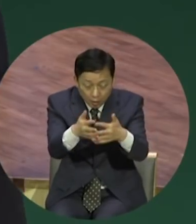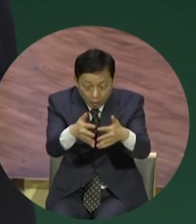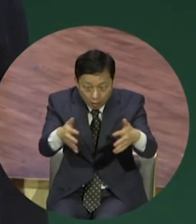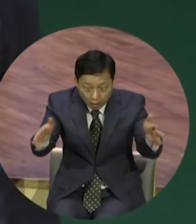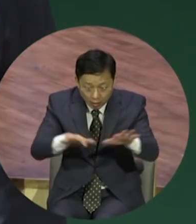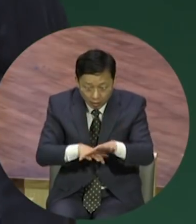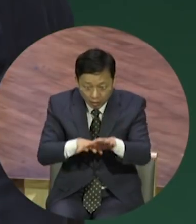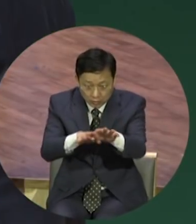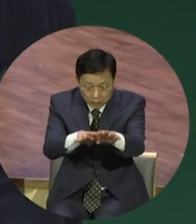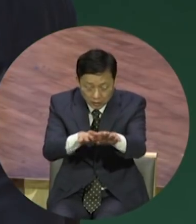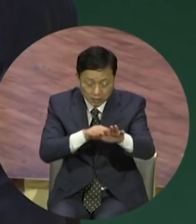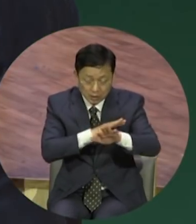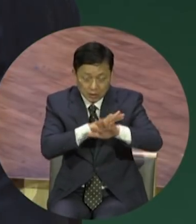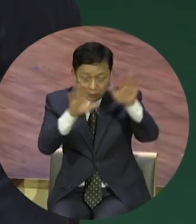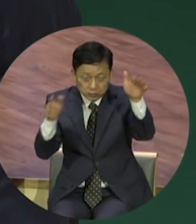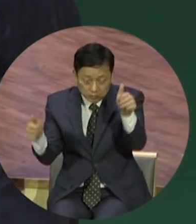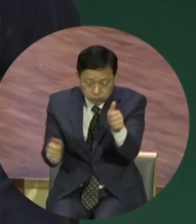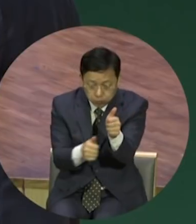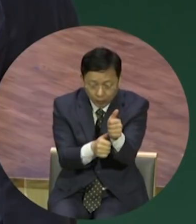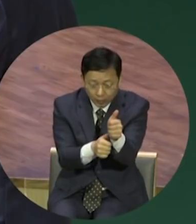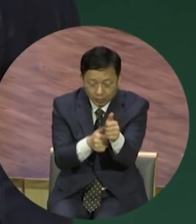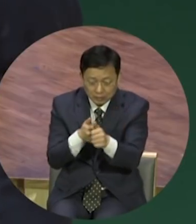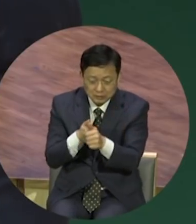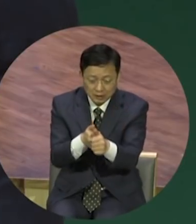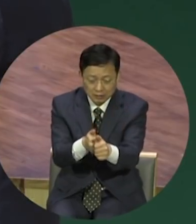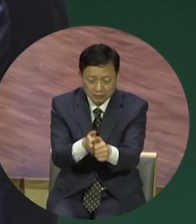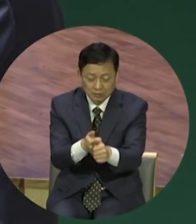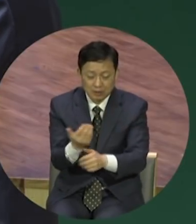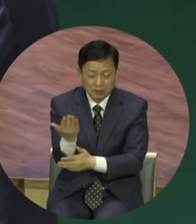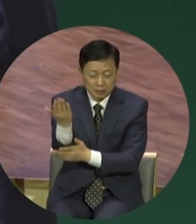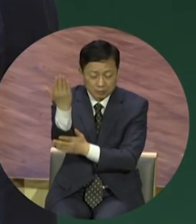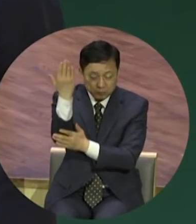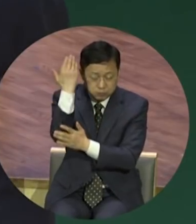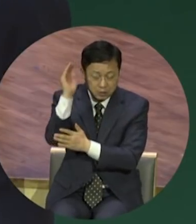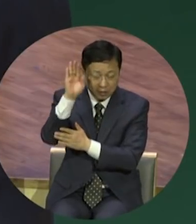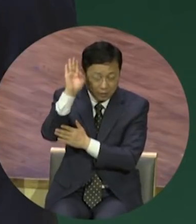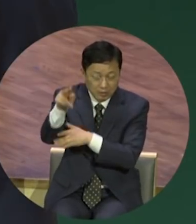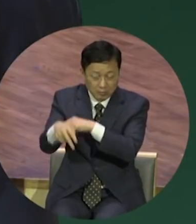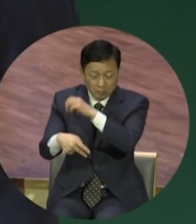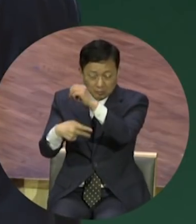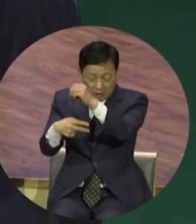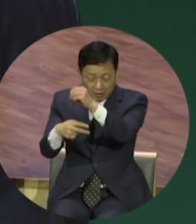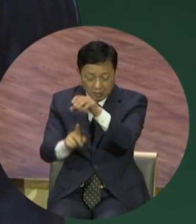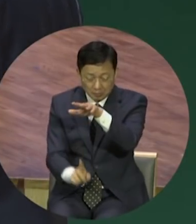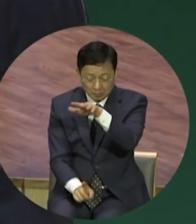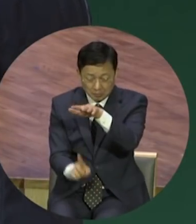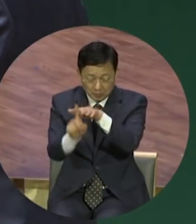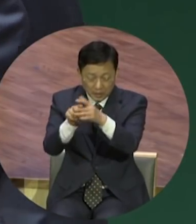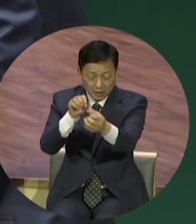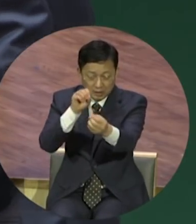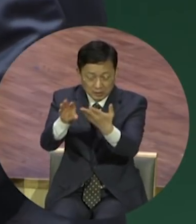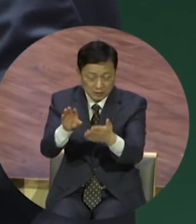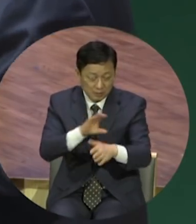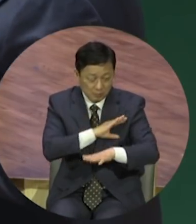Sea, Joshua stood by Moses' side. 전무후무한 응답을 본 사람이요, 그걸 누린 사람. He saw the unprecedented answers and he